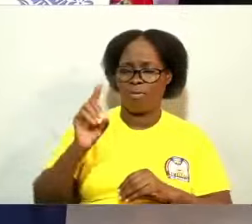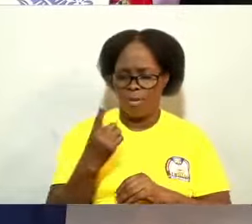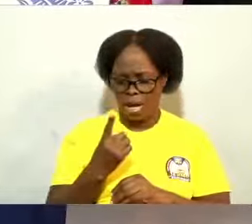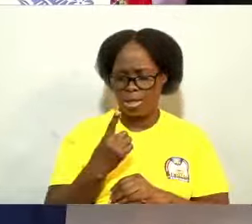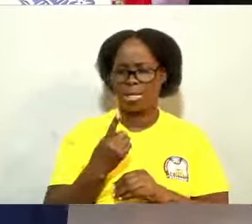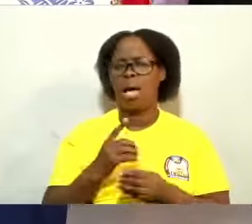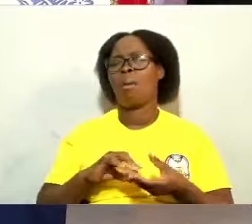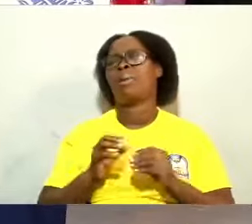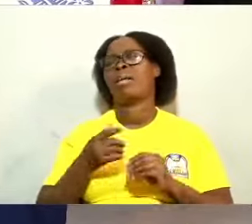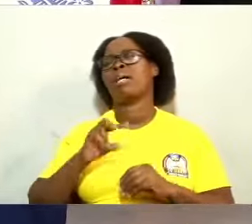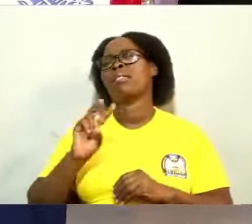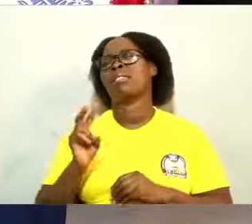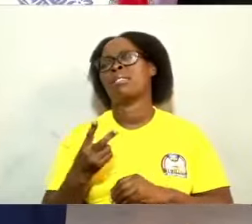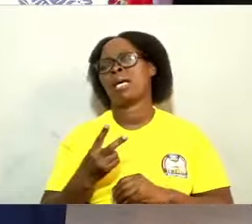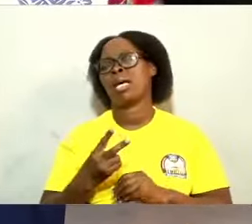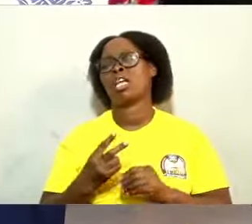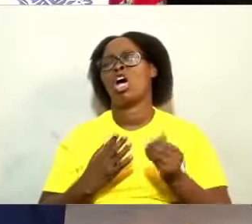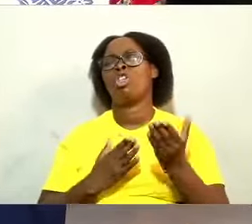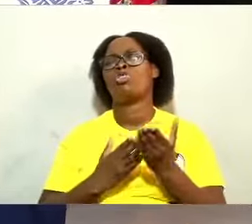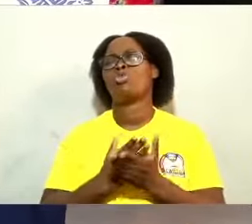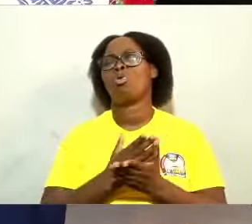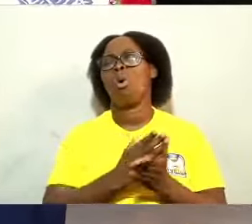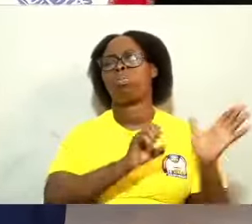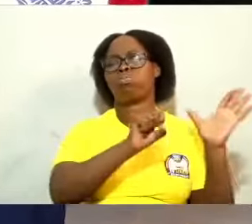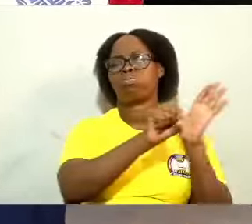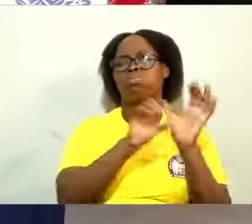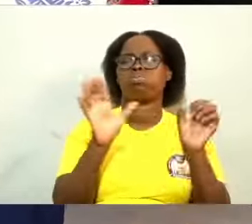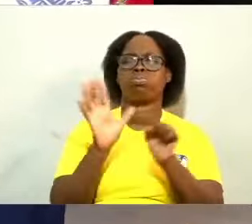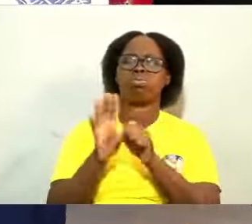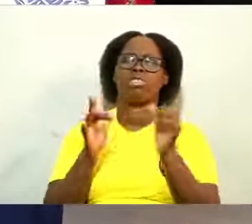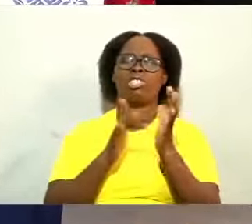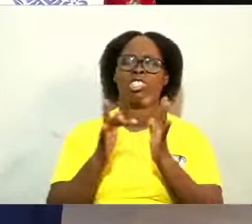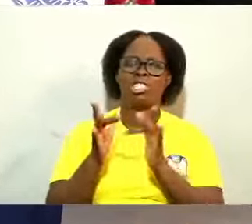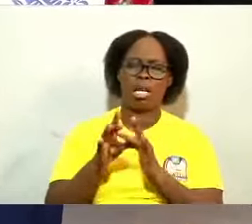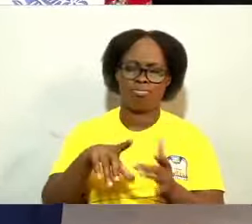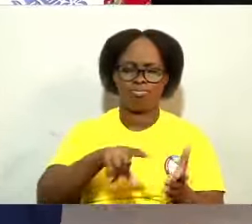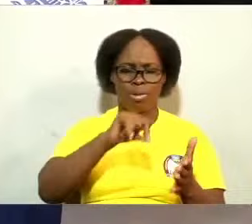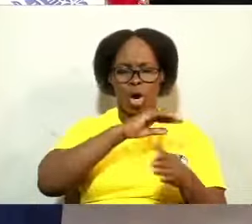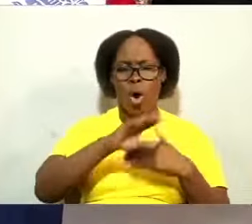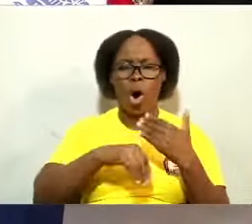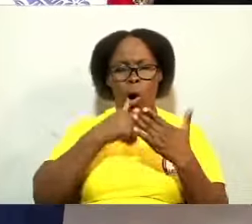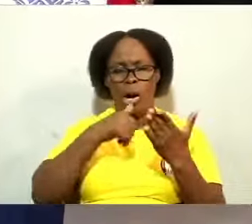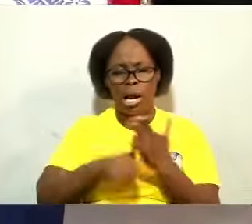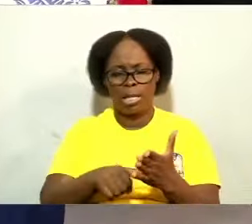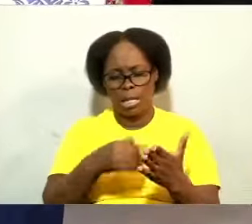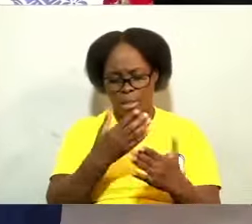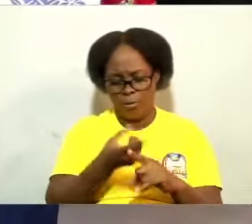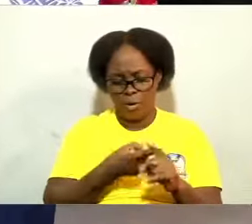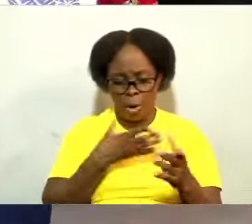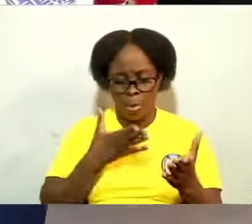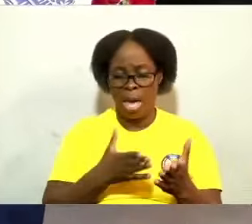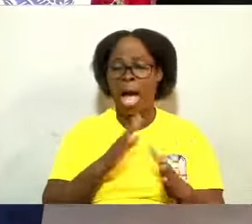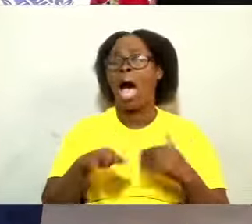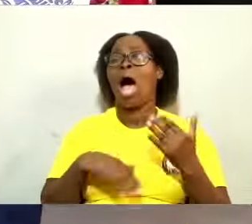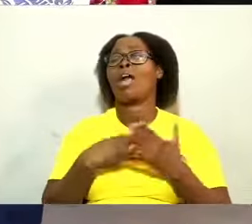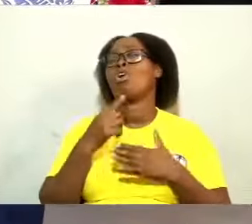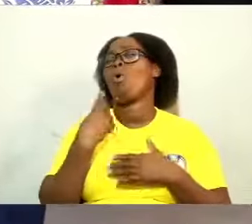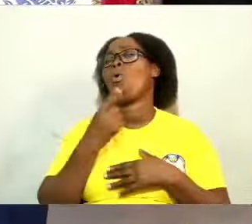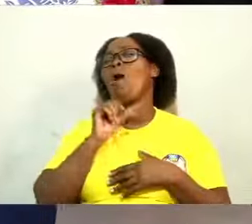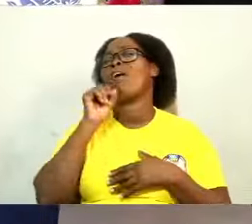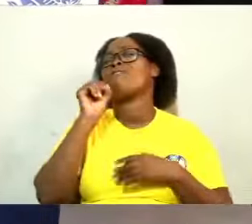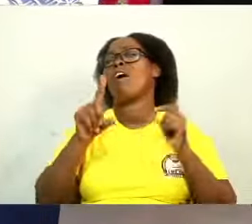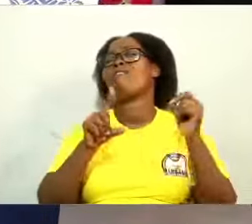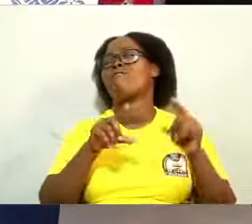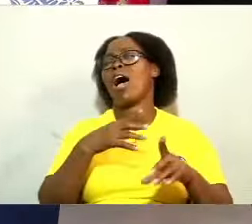ukatuumba mara ya pili kwa kutobolewa. Mkono huo uguse kila barua ya mtoto wako. Na wale walio mbali katika